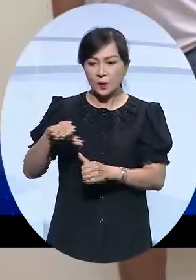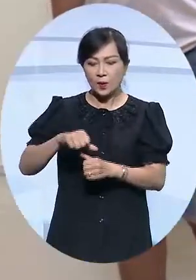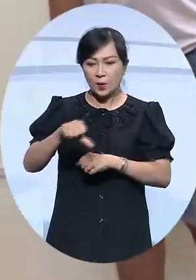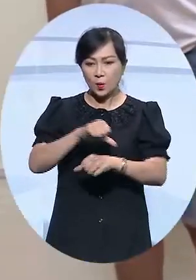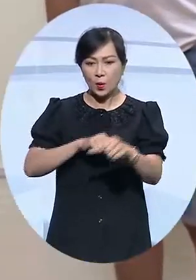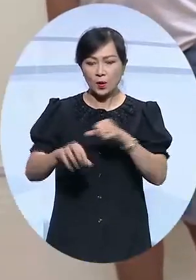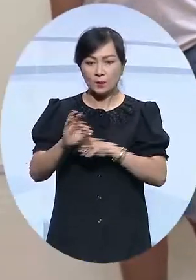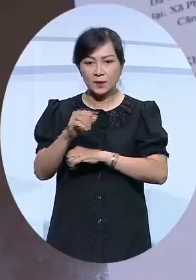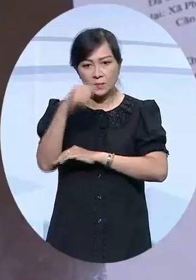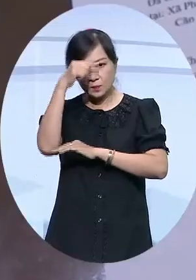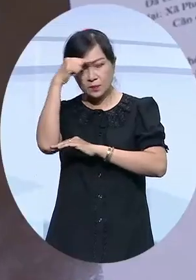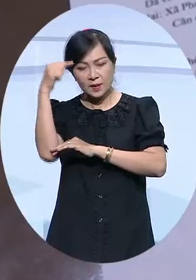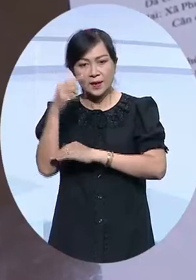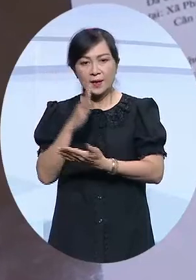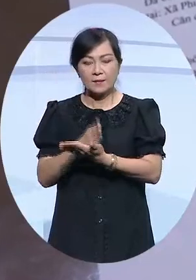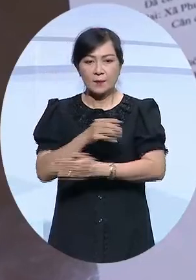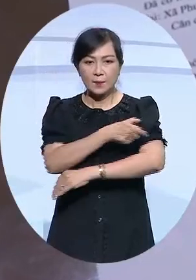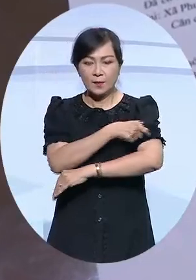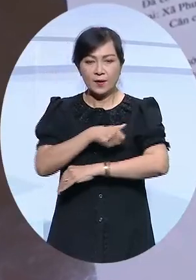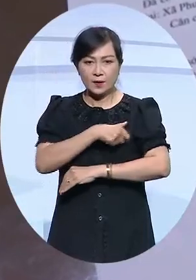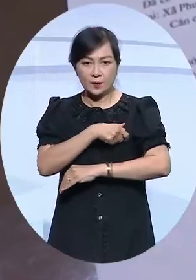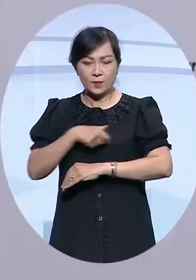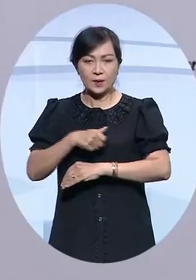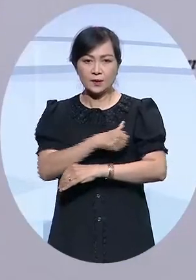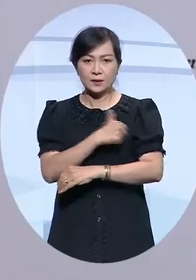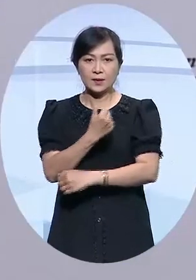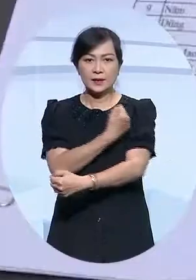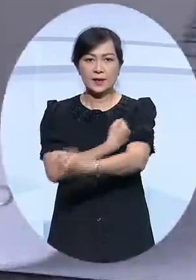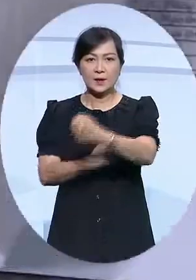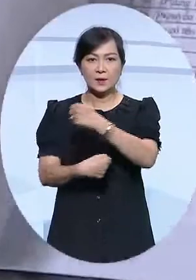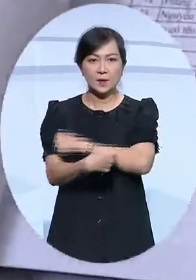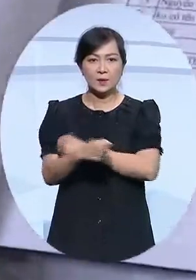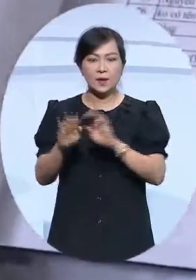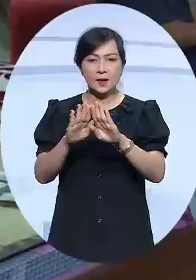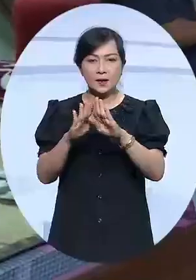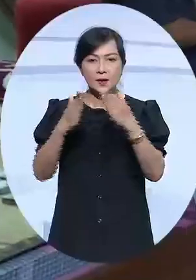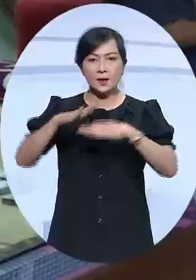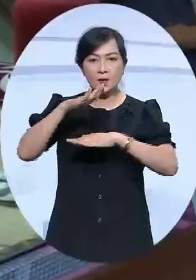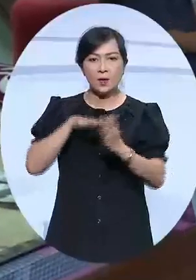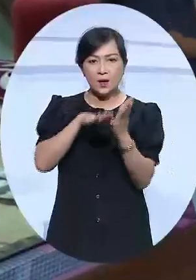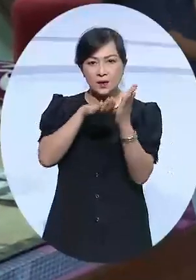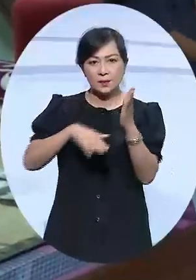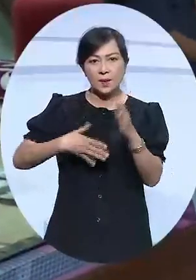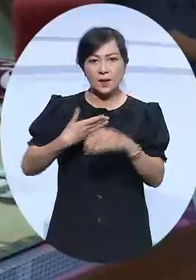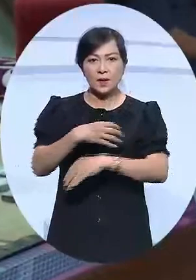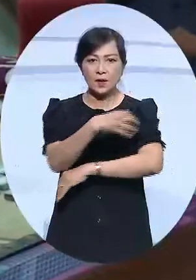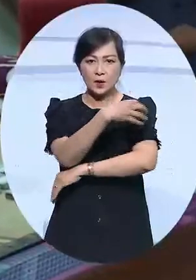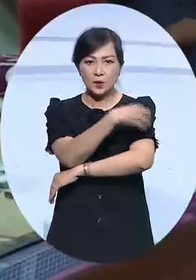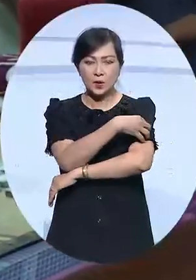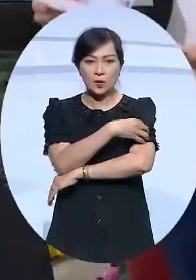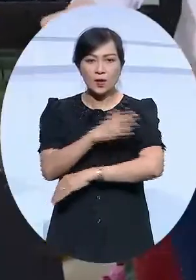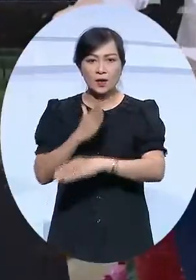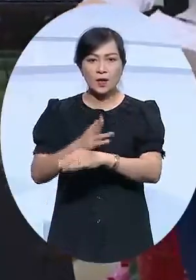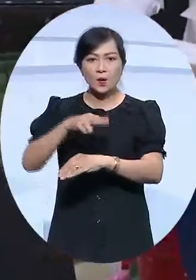đến hoạt động tín dụng đen từ đó có biện pháp bảo vệ công nhân người lao động đồng thời tăng cường Triển khai hiệu quả chương trình Phúc Lợi đoàn viên